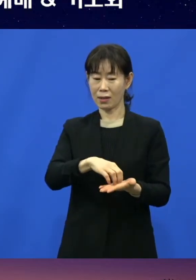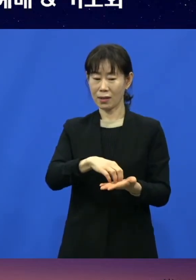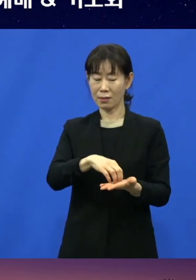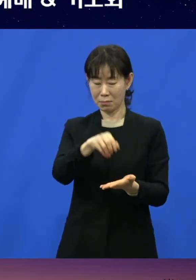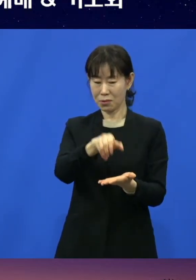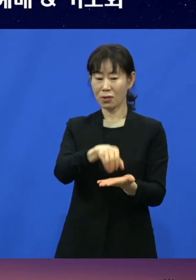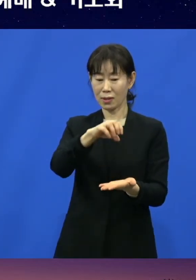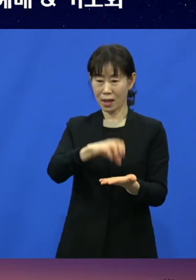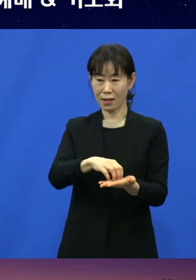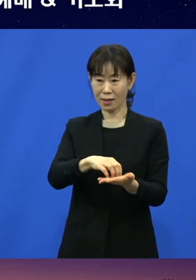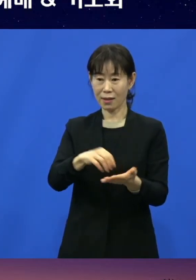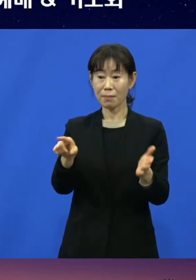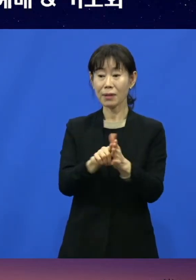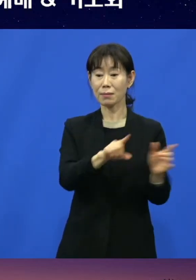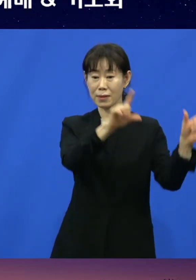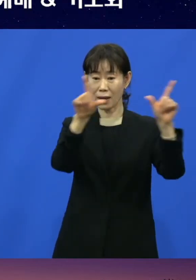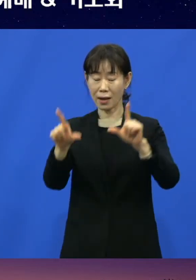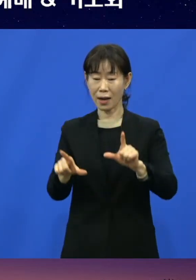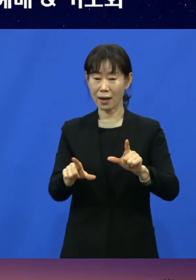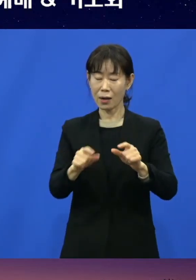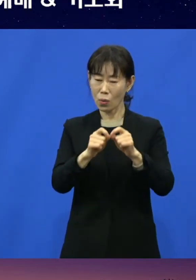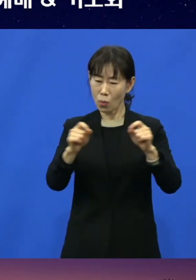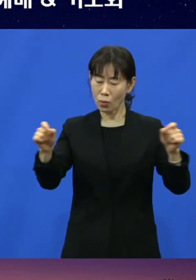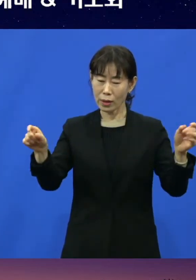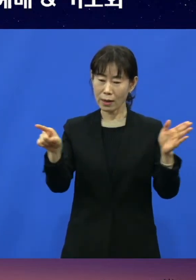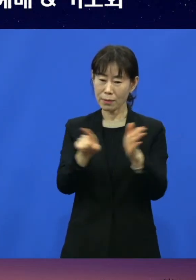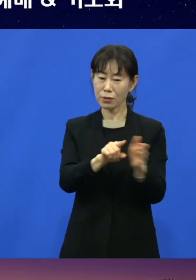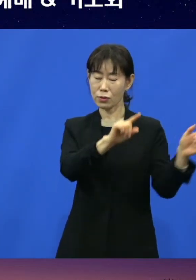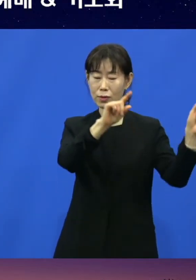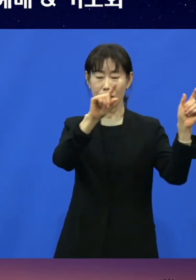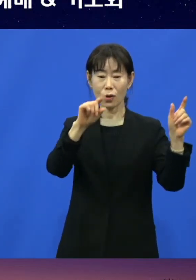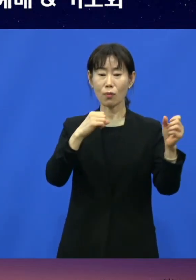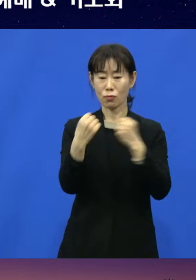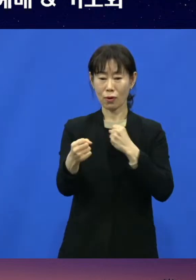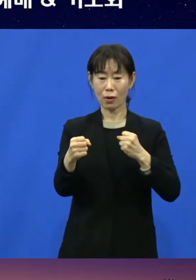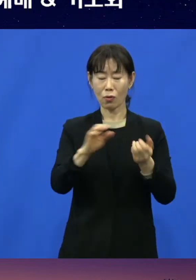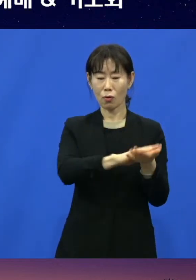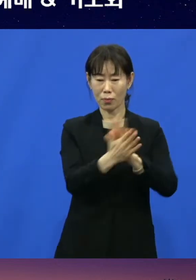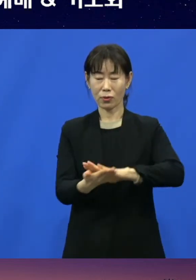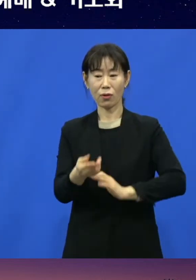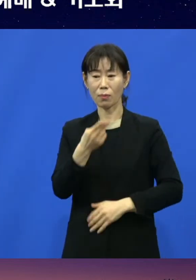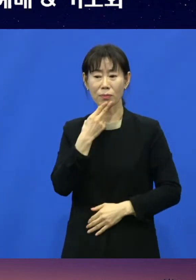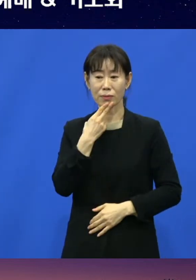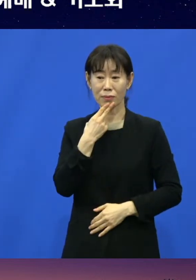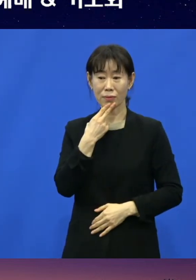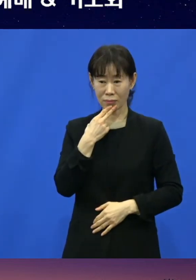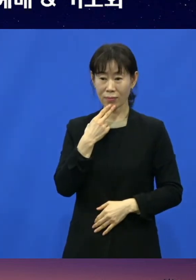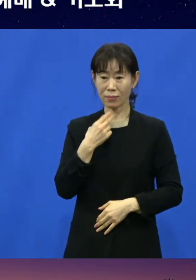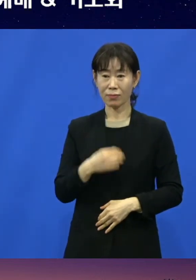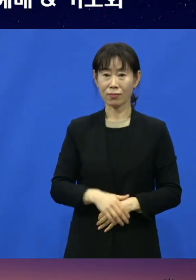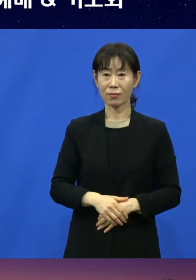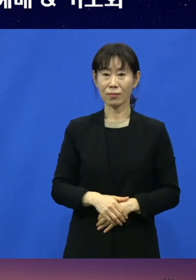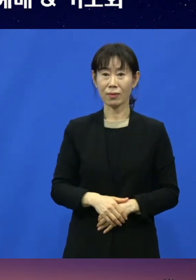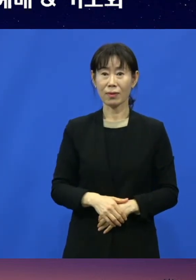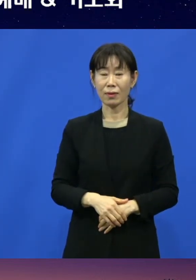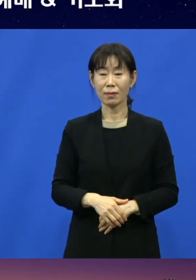오래 믿었는데도 큰 변화가 없어요. 늘 고만고만해요. 나쁜 것은 아닌데 그렇다고 아주 좋은 것도